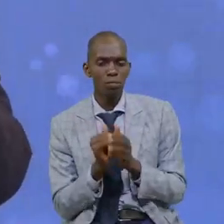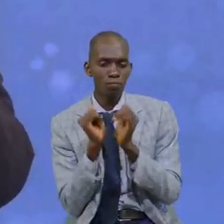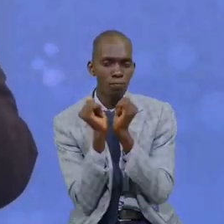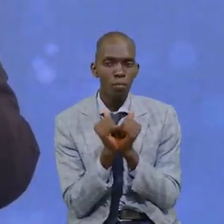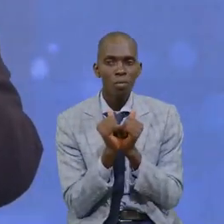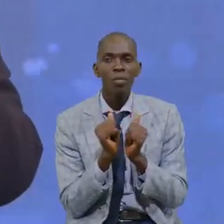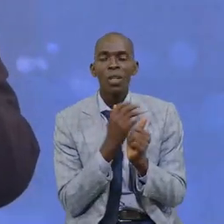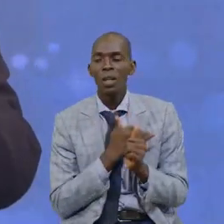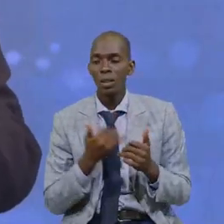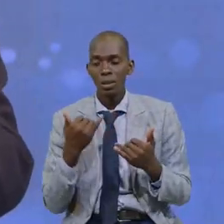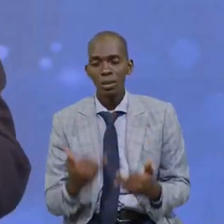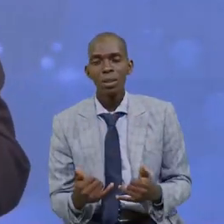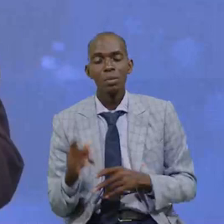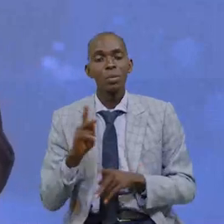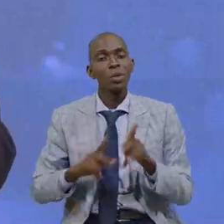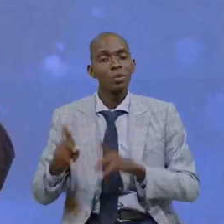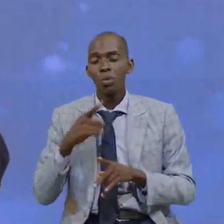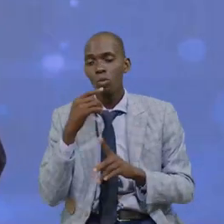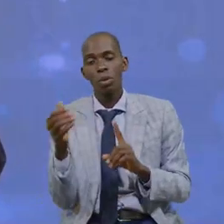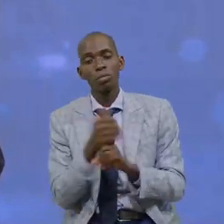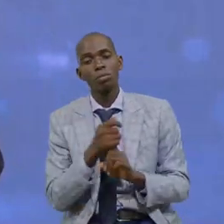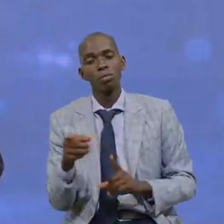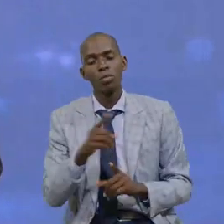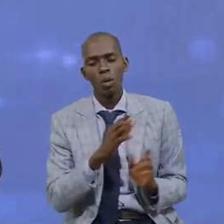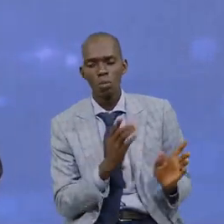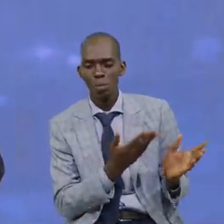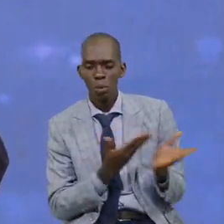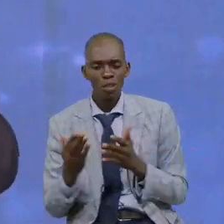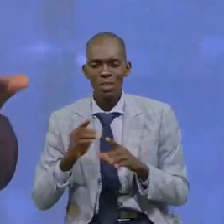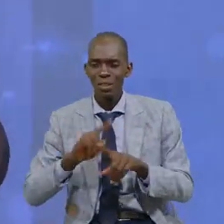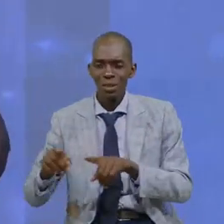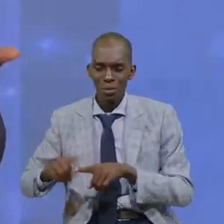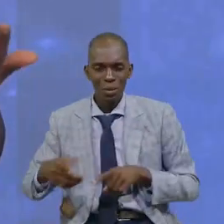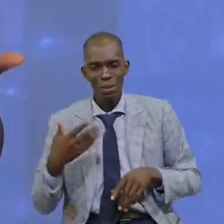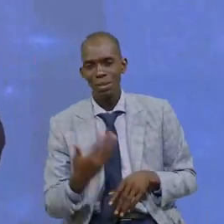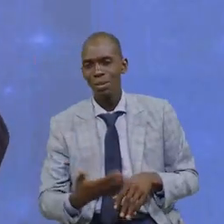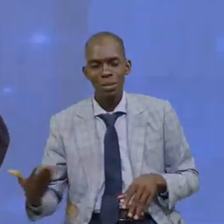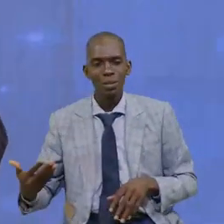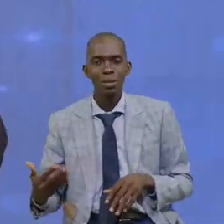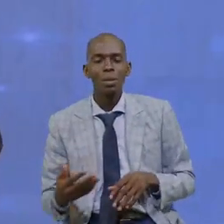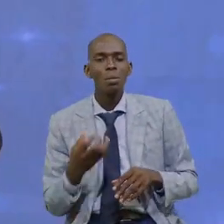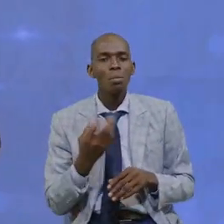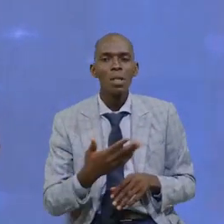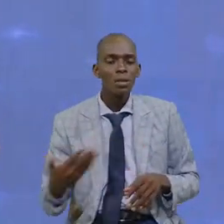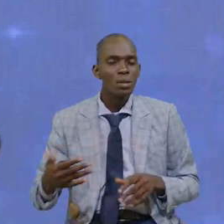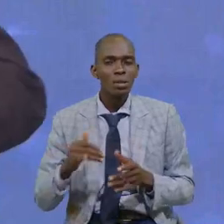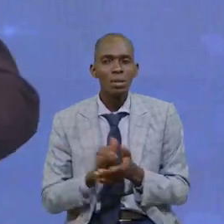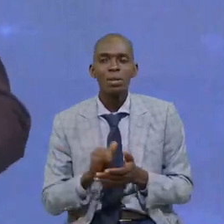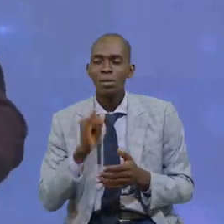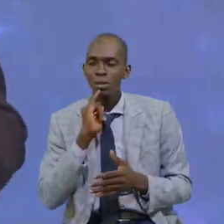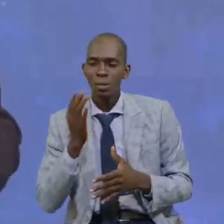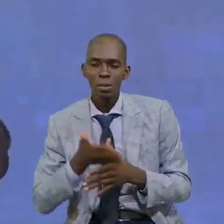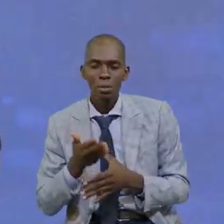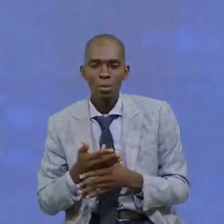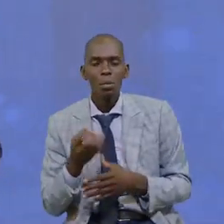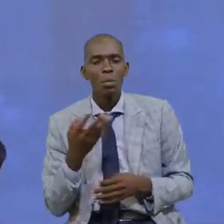beaucoup d'objets, avec beaucoup de choses psychologiques. Beaucoup de